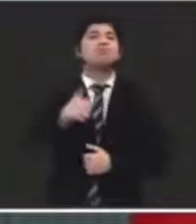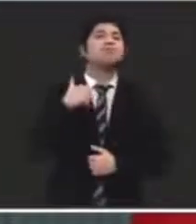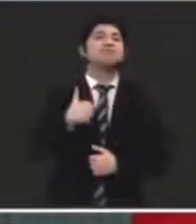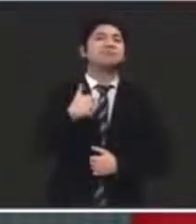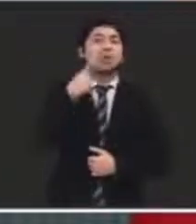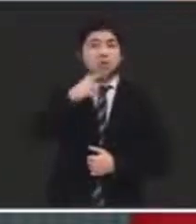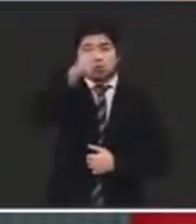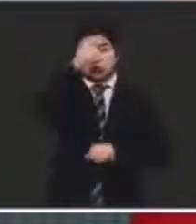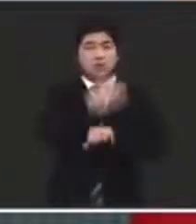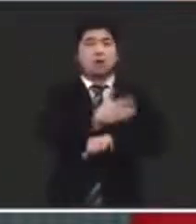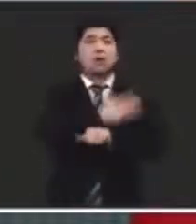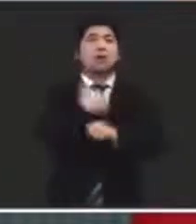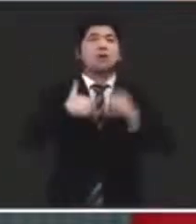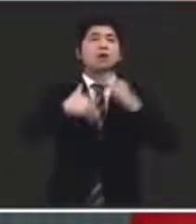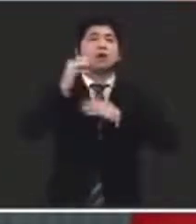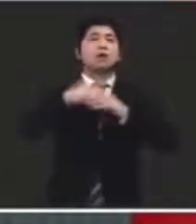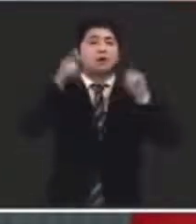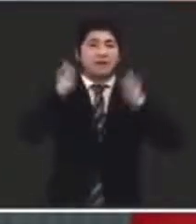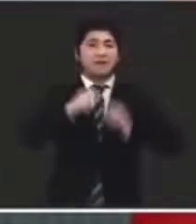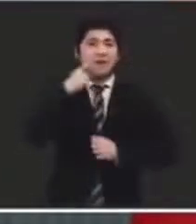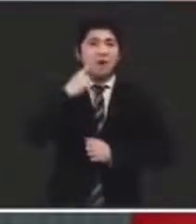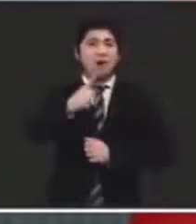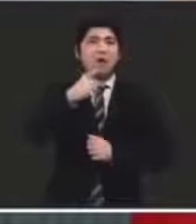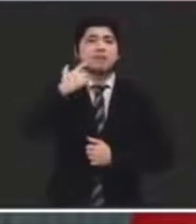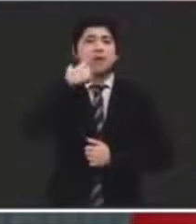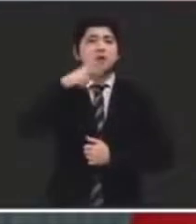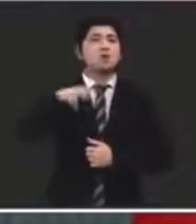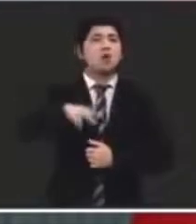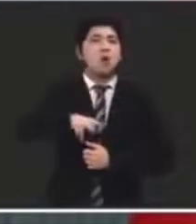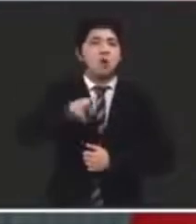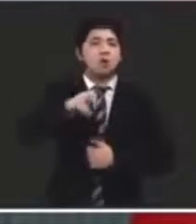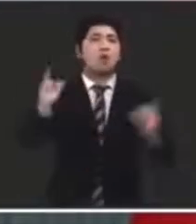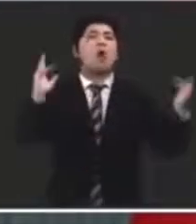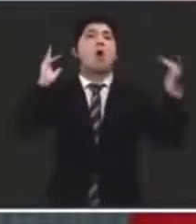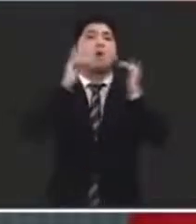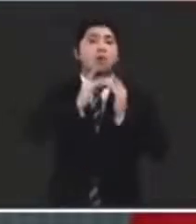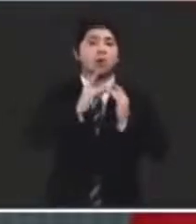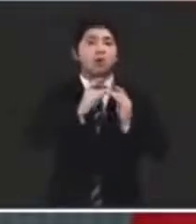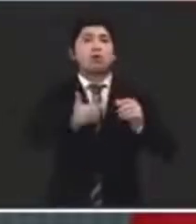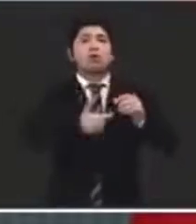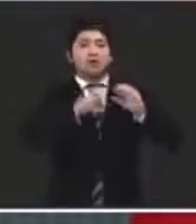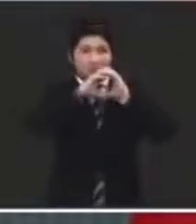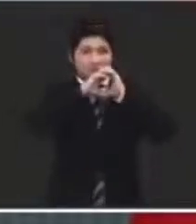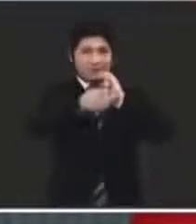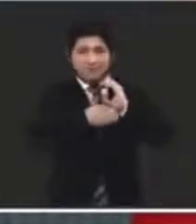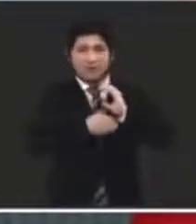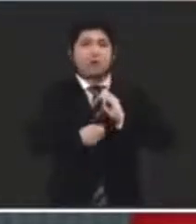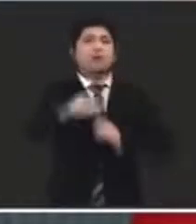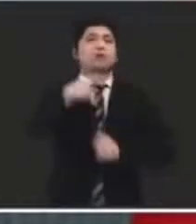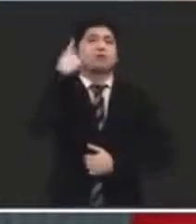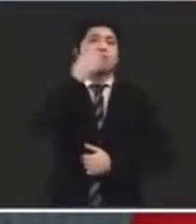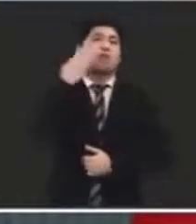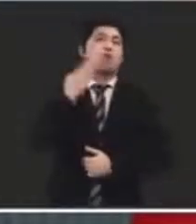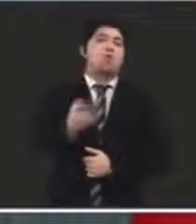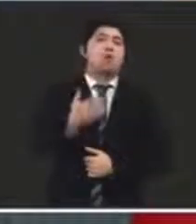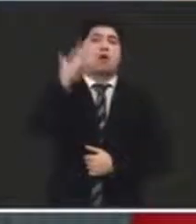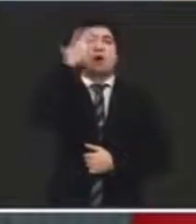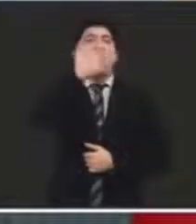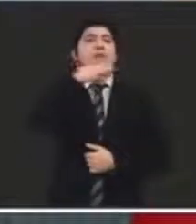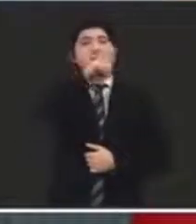ülkemizde inşa ettiğimiz Demiryolları Köprüler tüneller sayesindedir Karadeniz